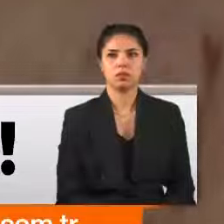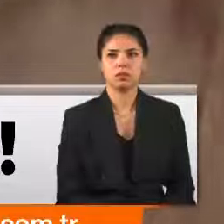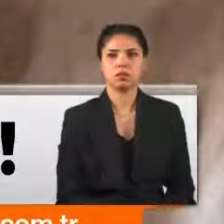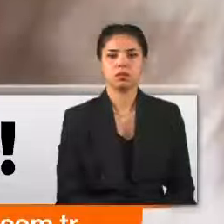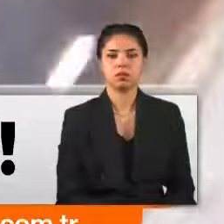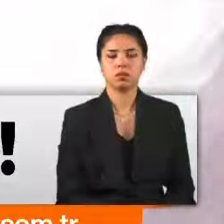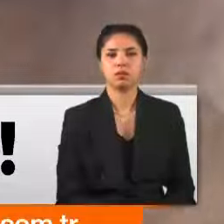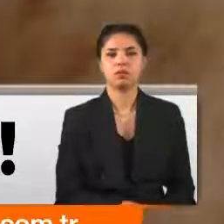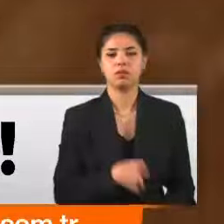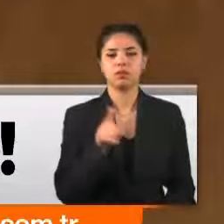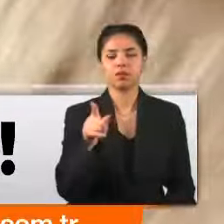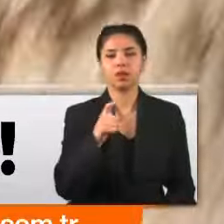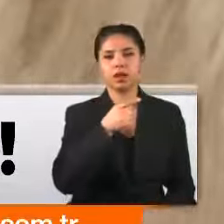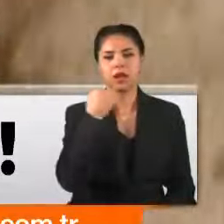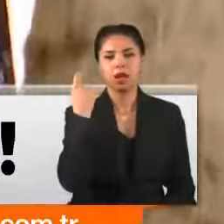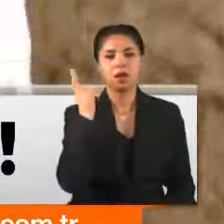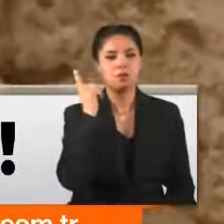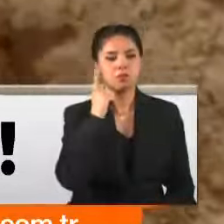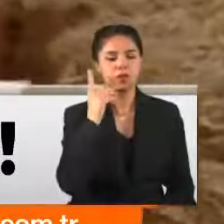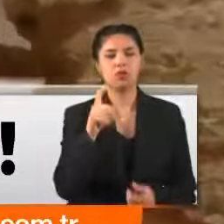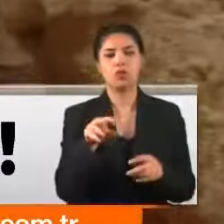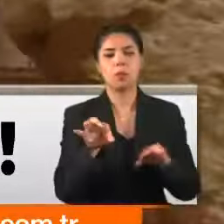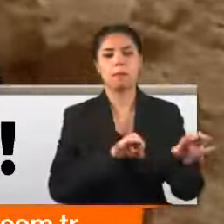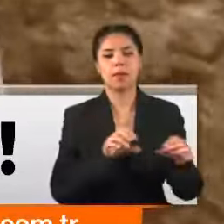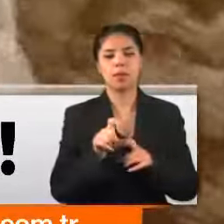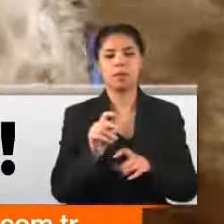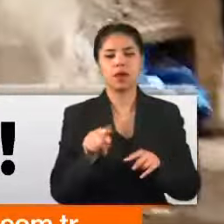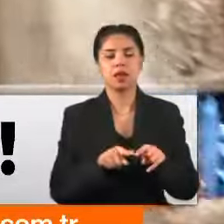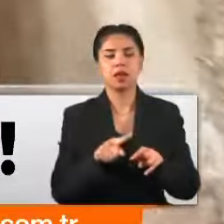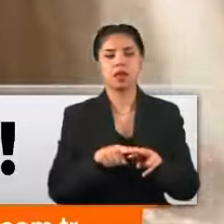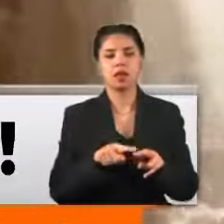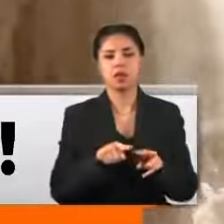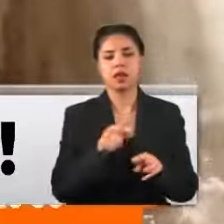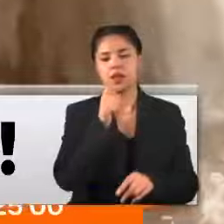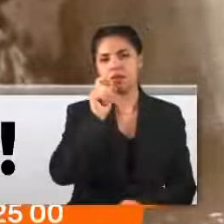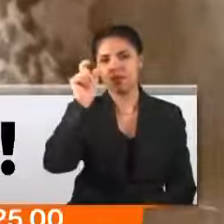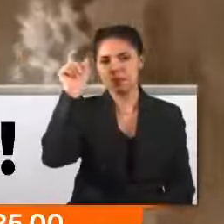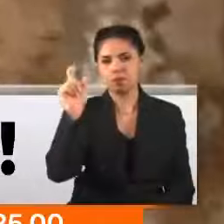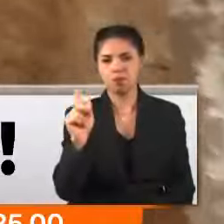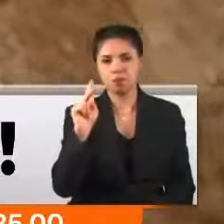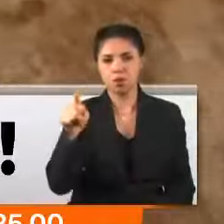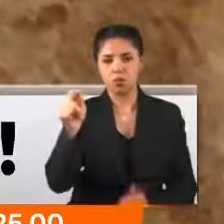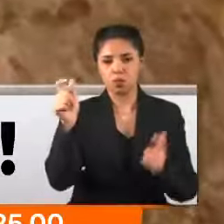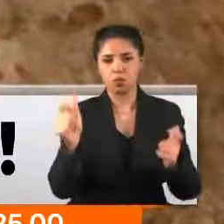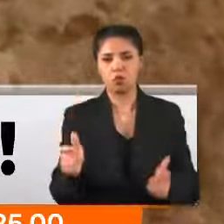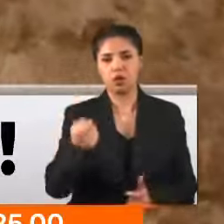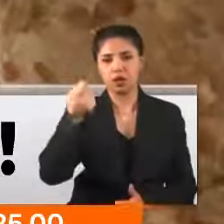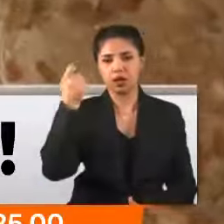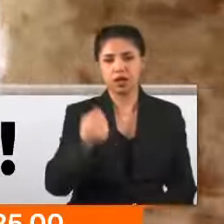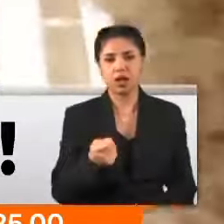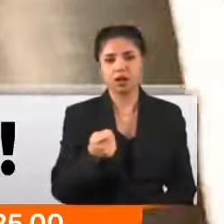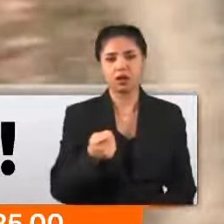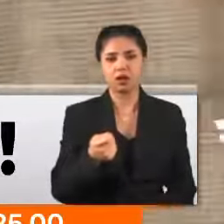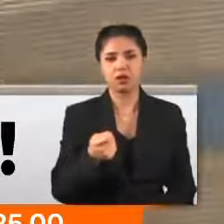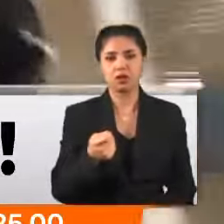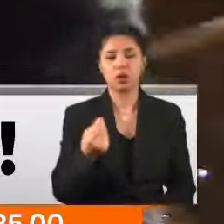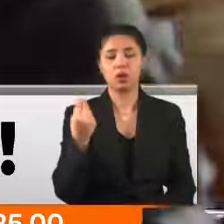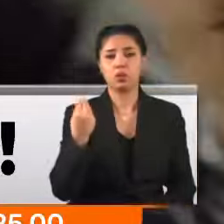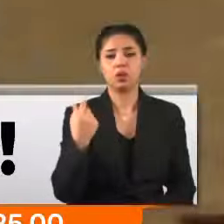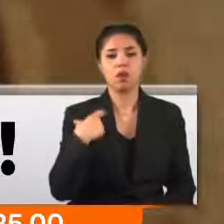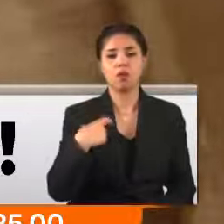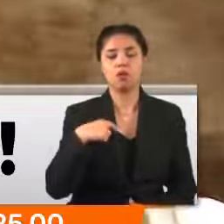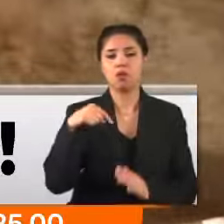yakışanı yapmış, tarihe damga vurmuş. Mimar Sinan'dan bahsediyoruz elbette. Buranın gerçekten de aklın mantığını almayacağı özellikleri